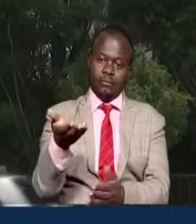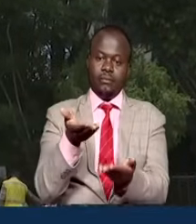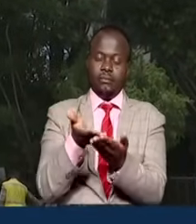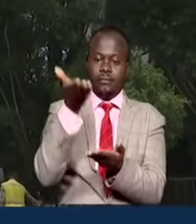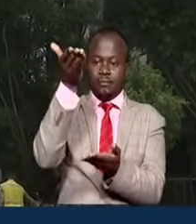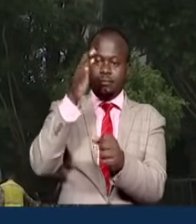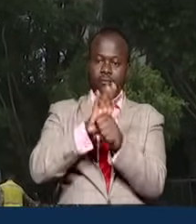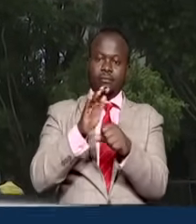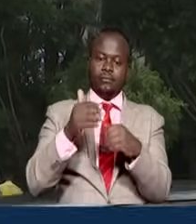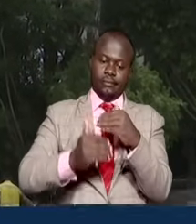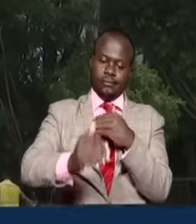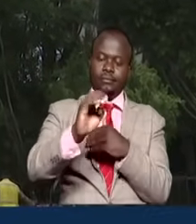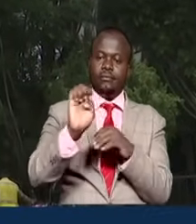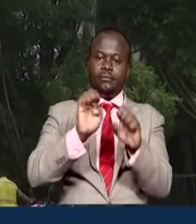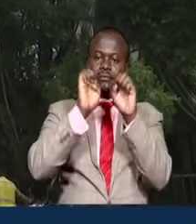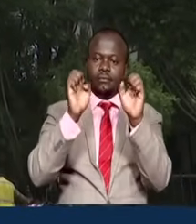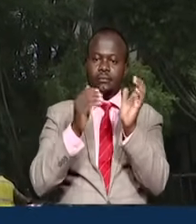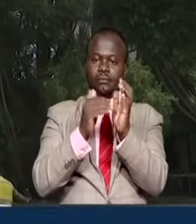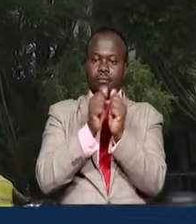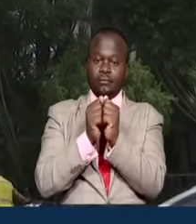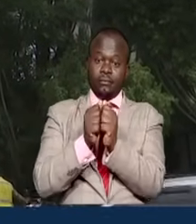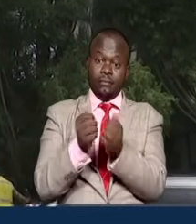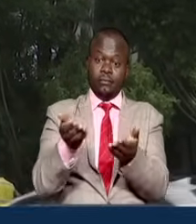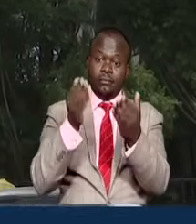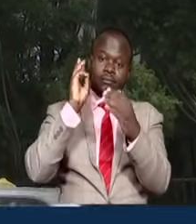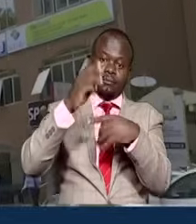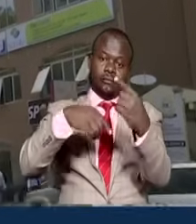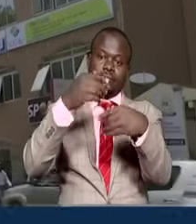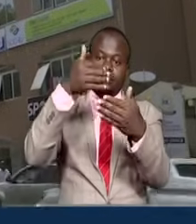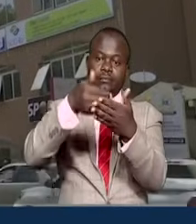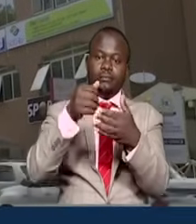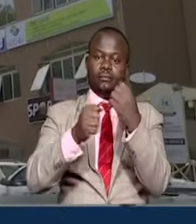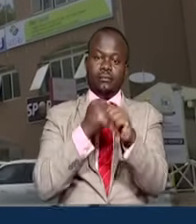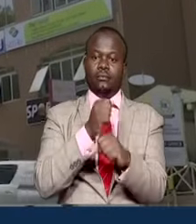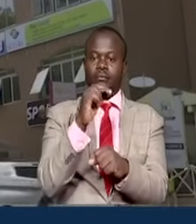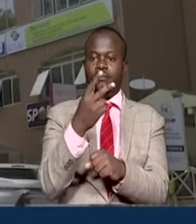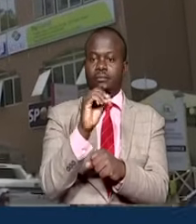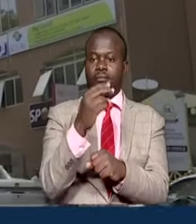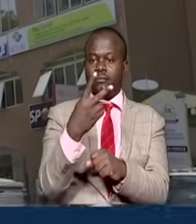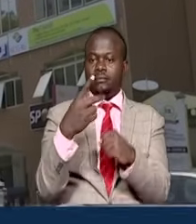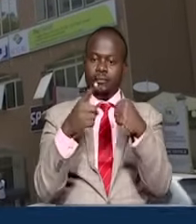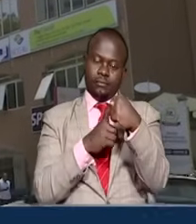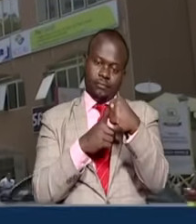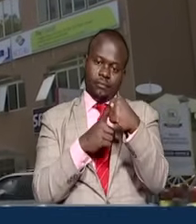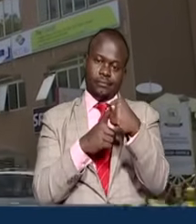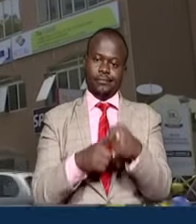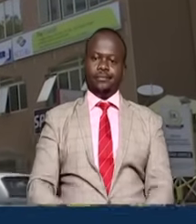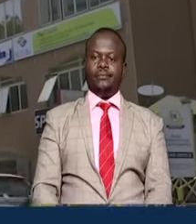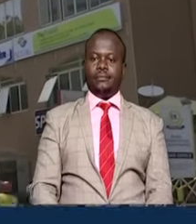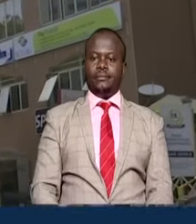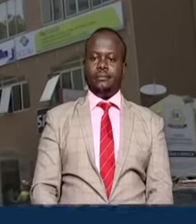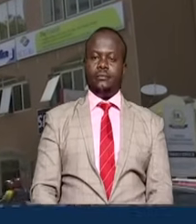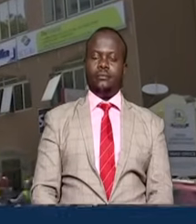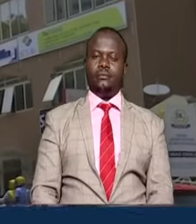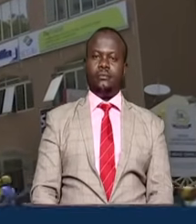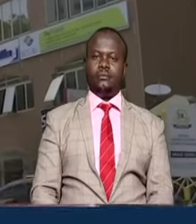hejuru rugakurikirwa na Ethiopia ndetse irizamuka rikazana komeza kugeza muri 2026 Kwizera Bosco